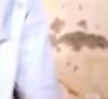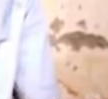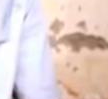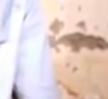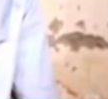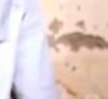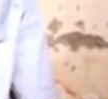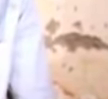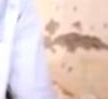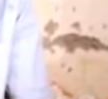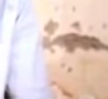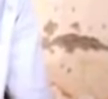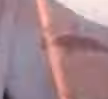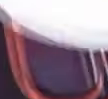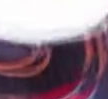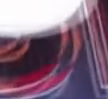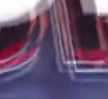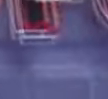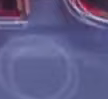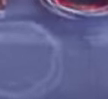Twajiteka muri twajikolera.